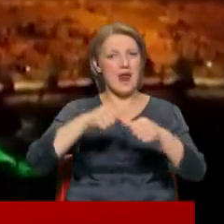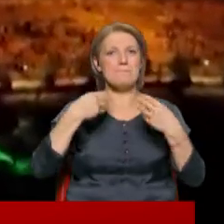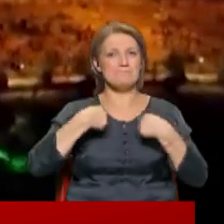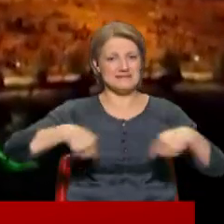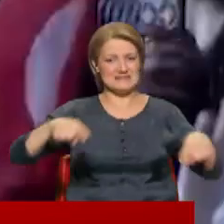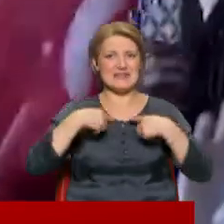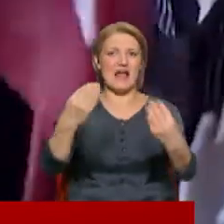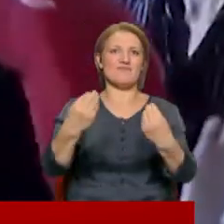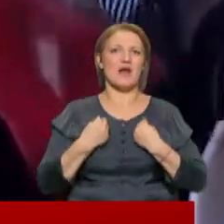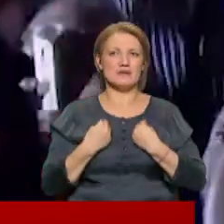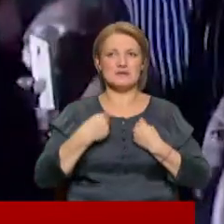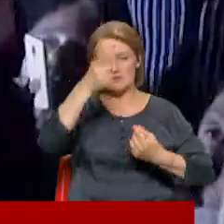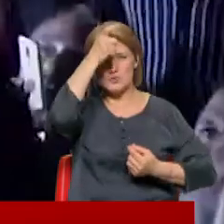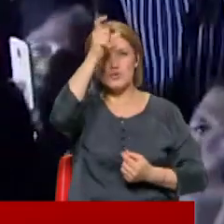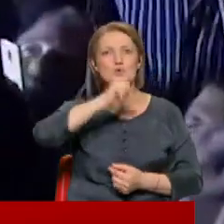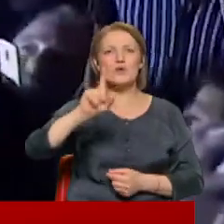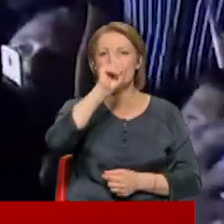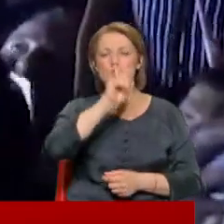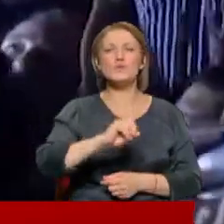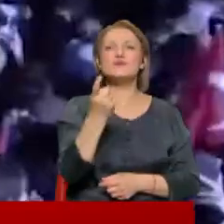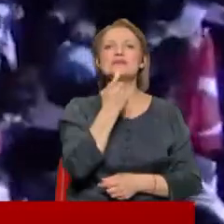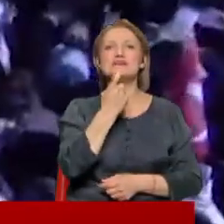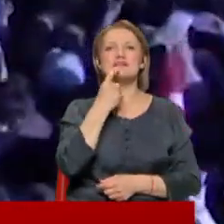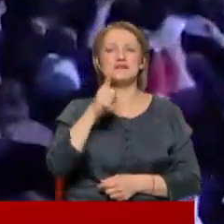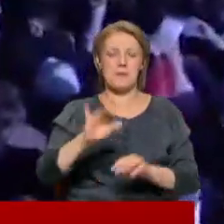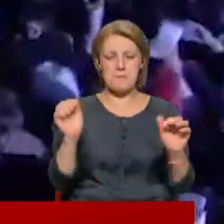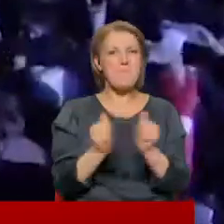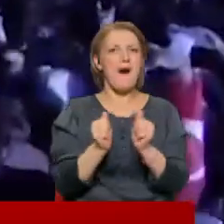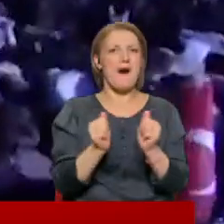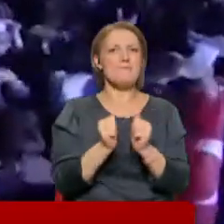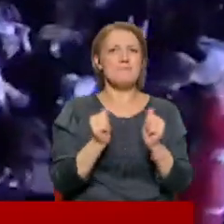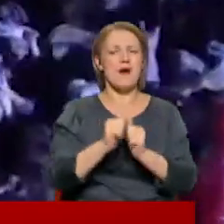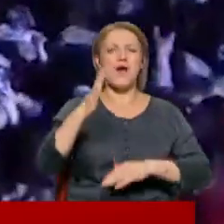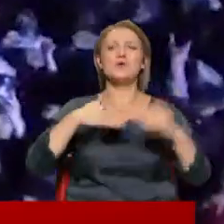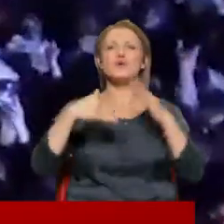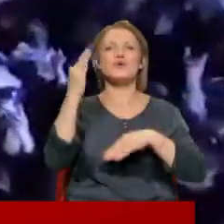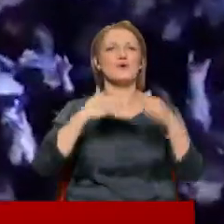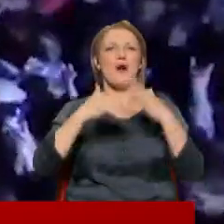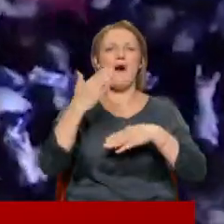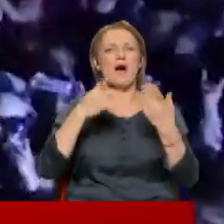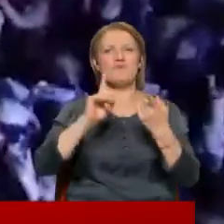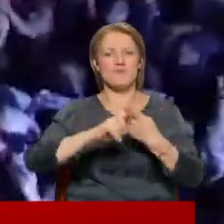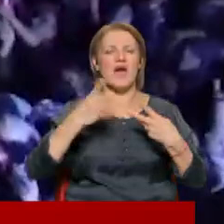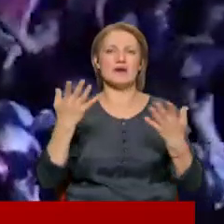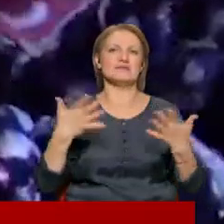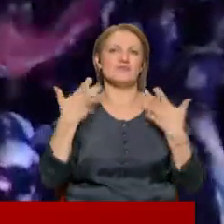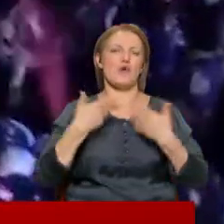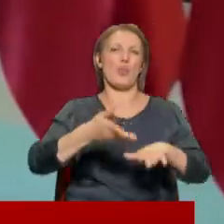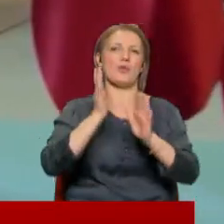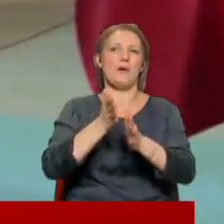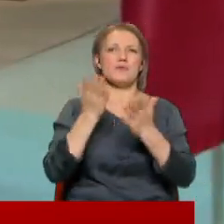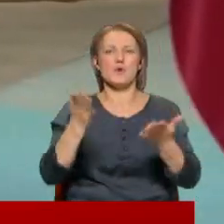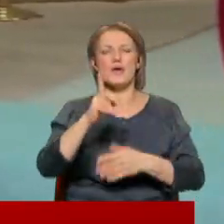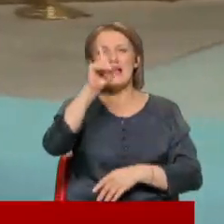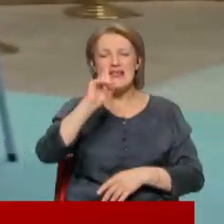bizlere verdiniz. Türkiye 100 yılını beraber inşa ve ihyaya devam